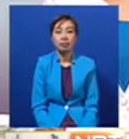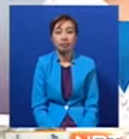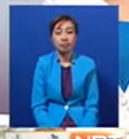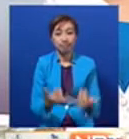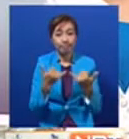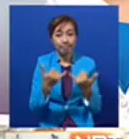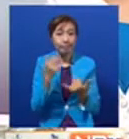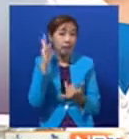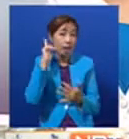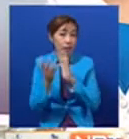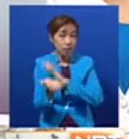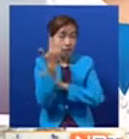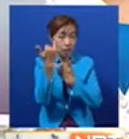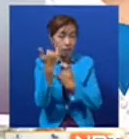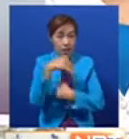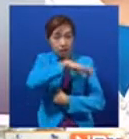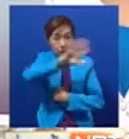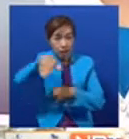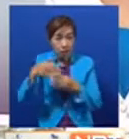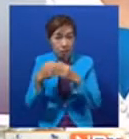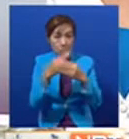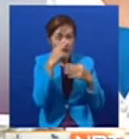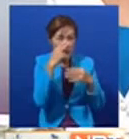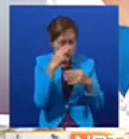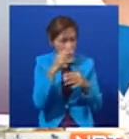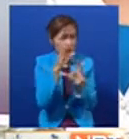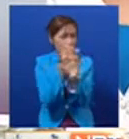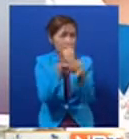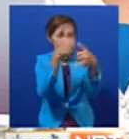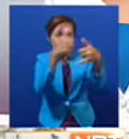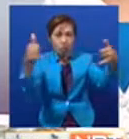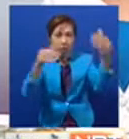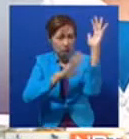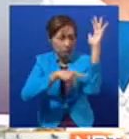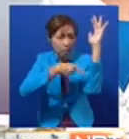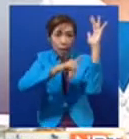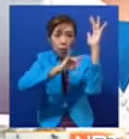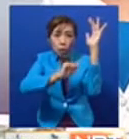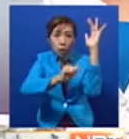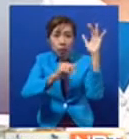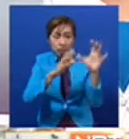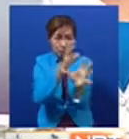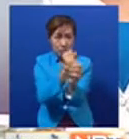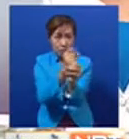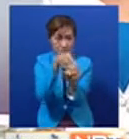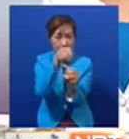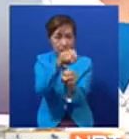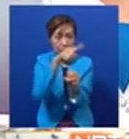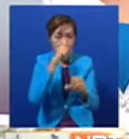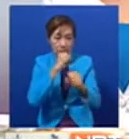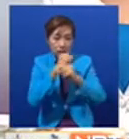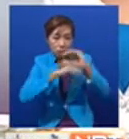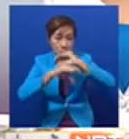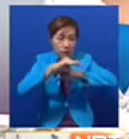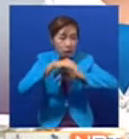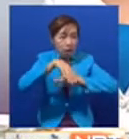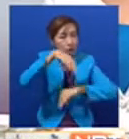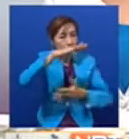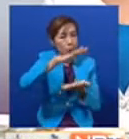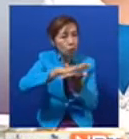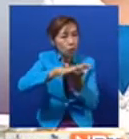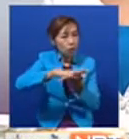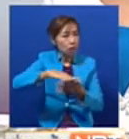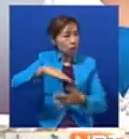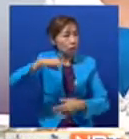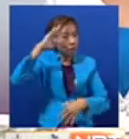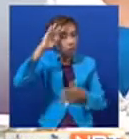ช่วงนี้ข่าวเช้าพาคุณผู้ชมไปที่อุทยานราชพักกันบ้างนะคะที่จัดสร้างขึ้นในพื้นที่ของโรงเรียนนายสิบทหารบกที่อำเภอหัวหิน